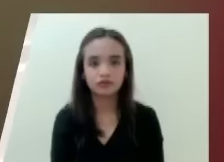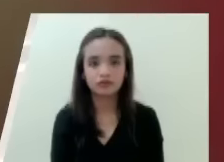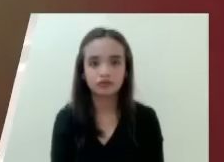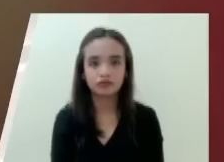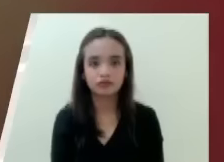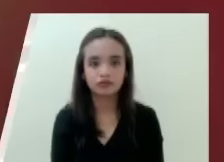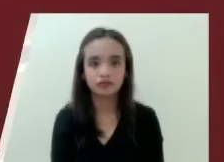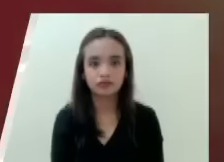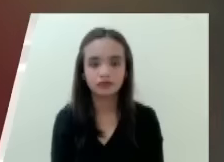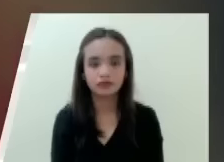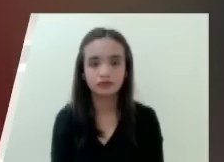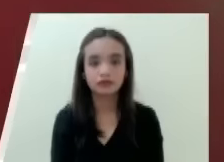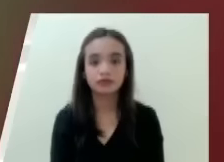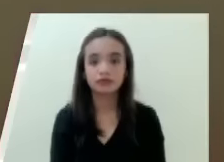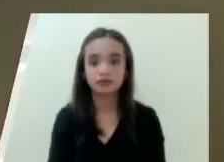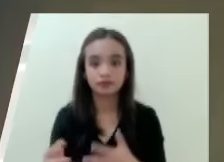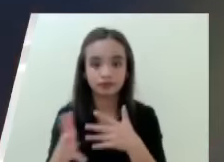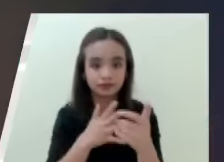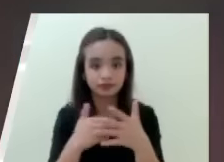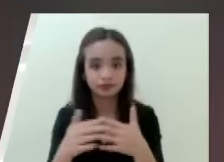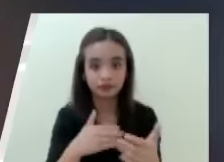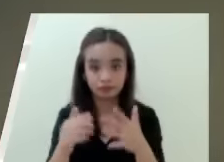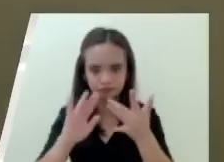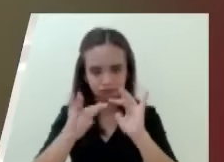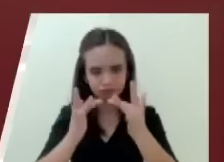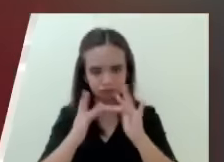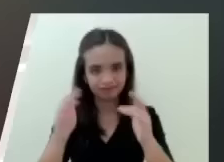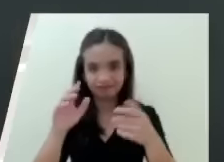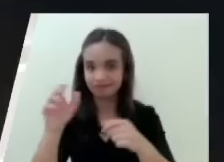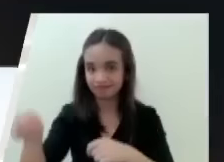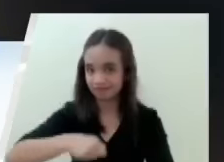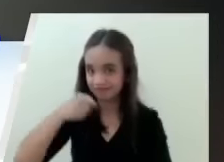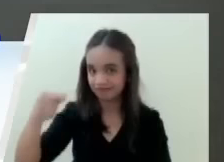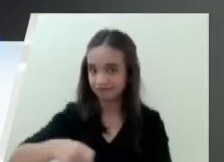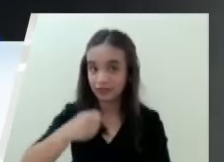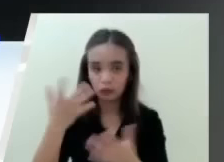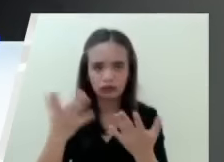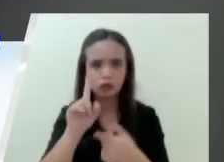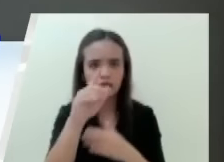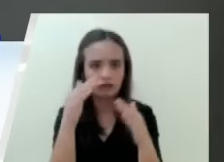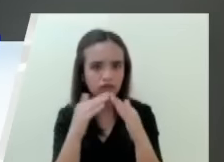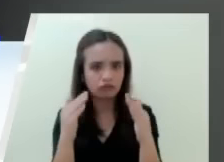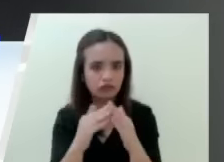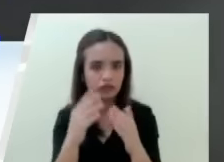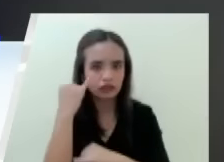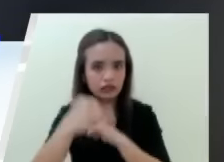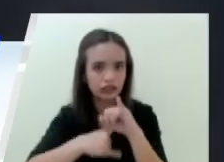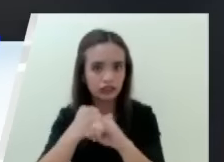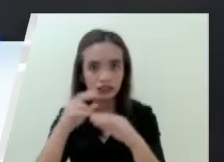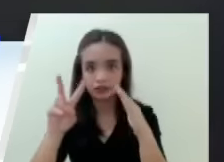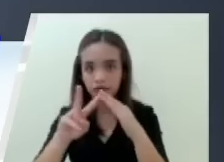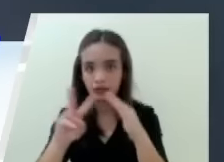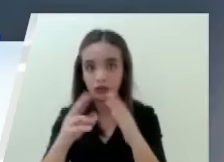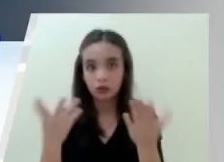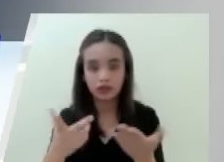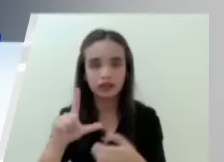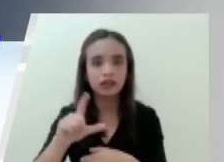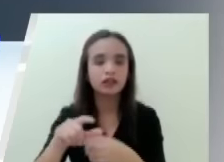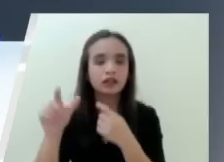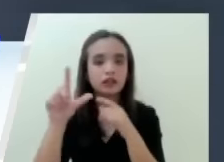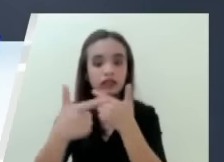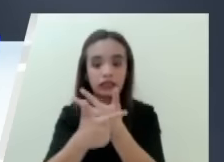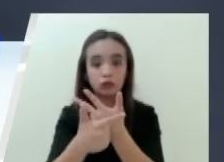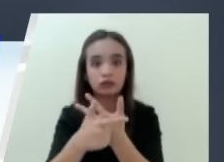Sa kalagitnaan ng live streaming ng online raffle sa loob ng isang bahay sa International Village sa Dalabas, Binyan, Laguna kahapon. Lahat na